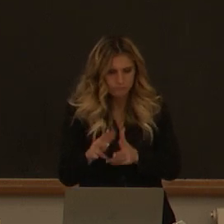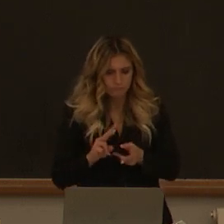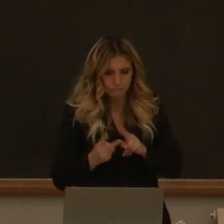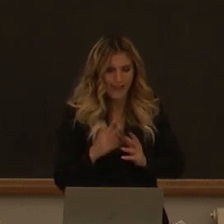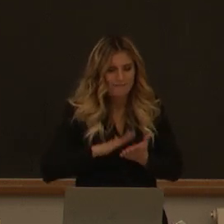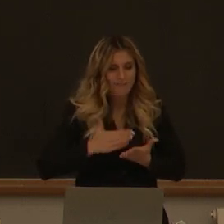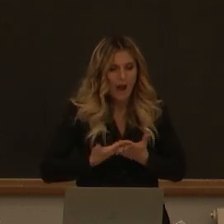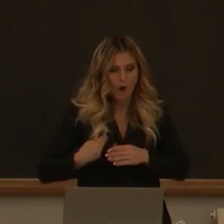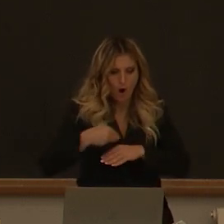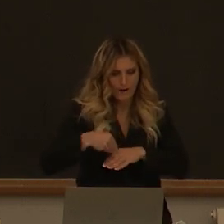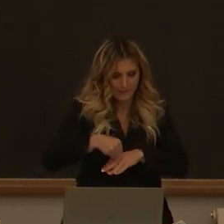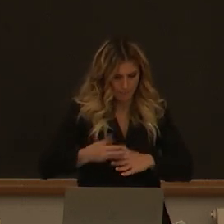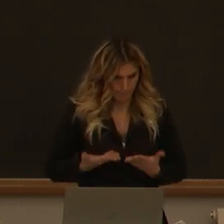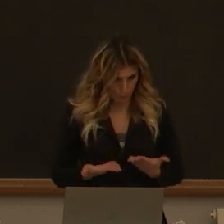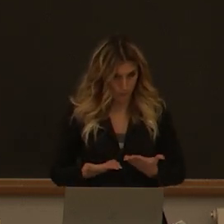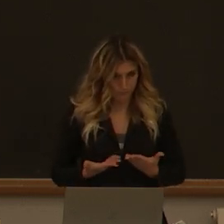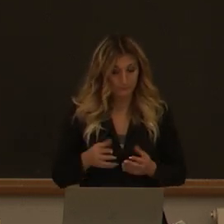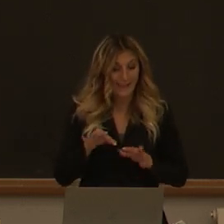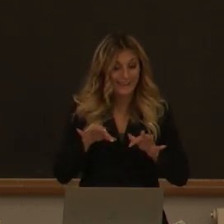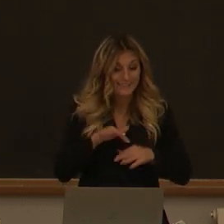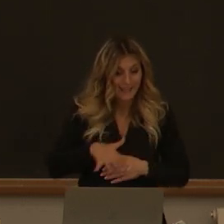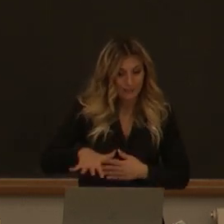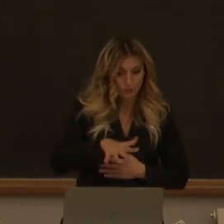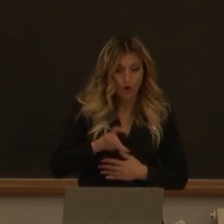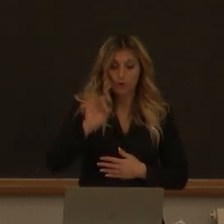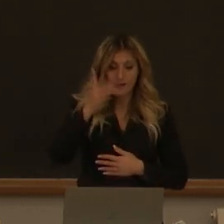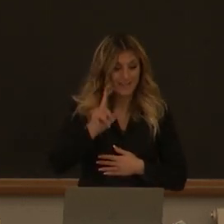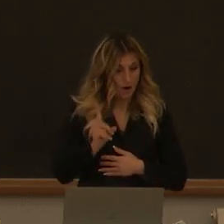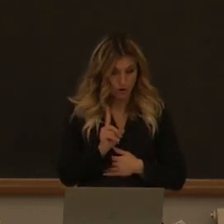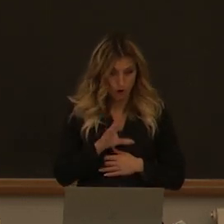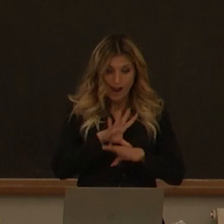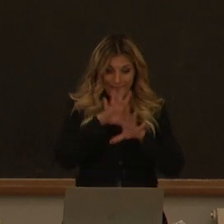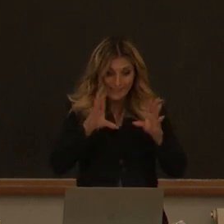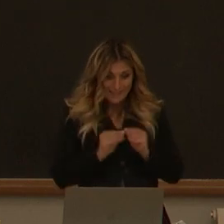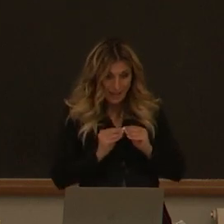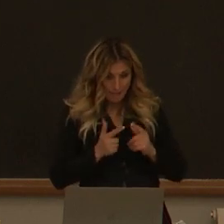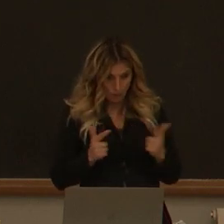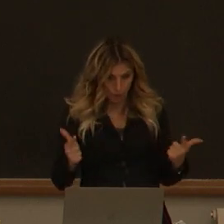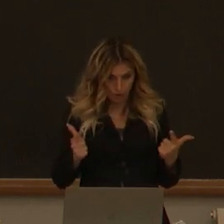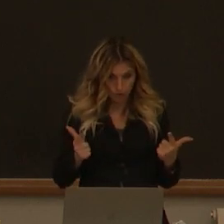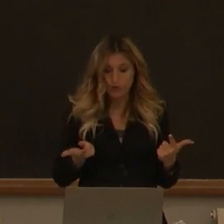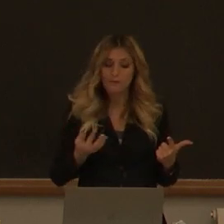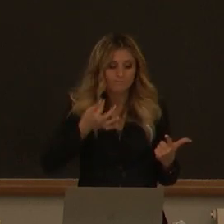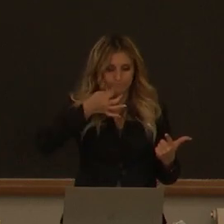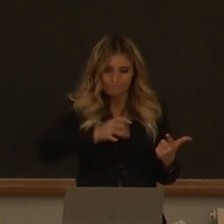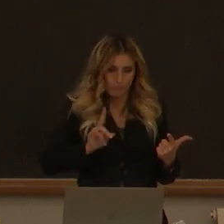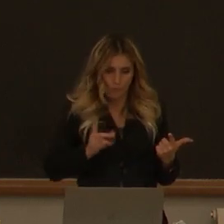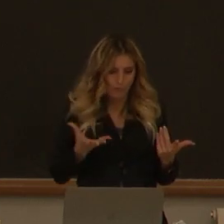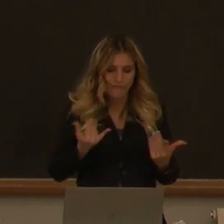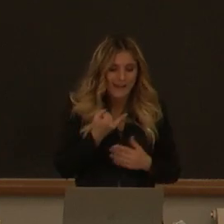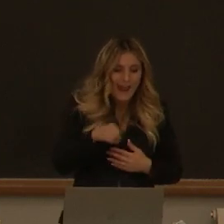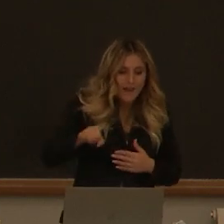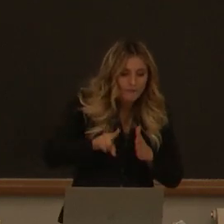di formazione di skills nel territorio. Altrimenti, se non si mette insieme questo, non facciamo